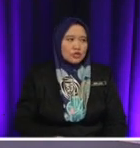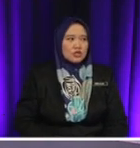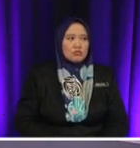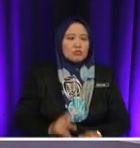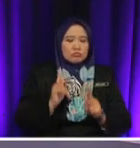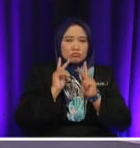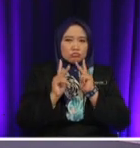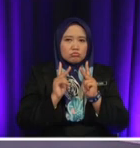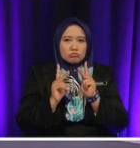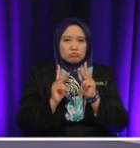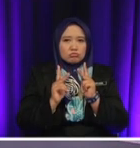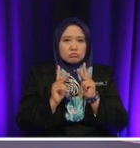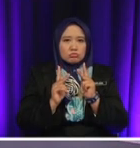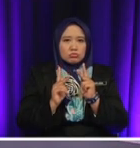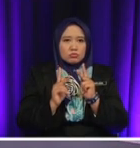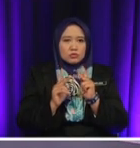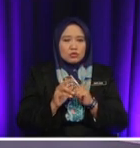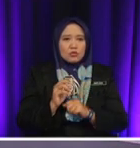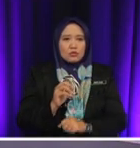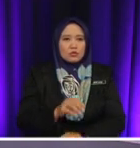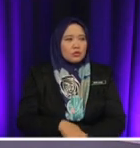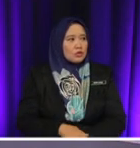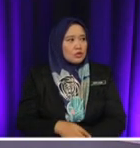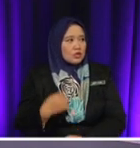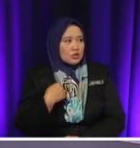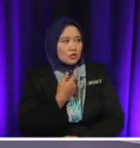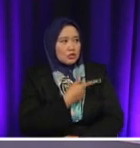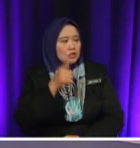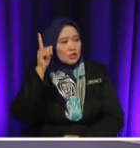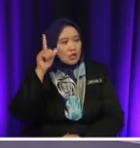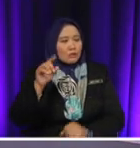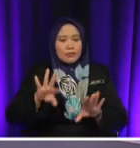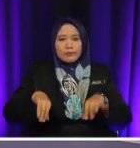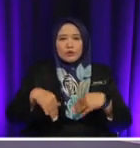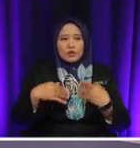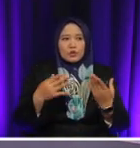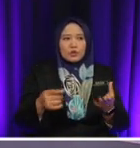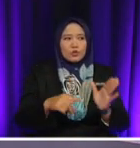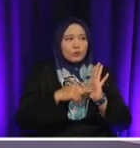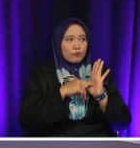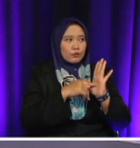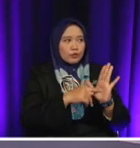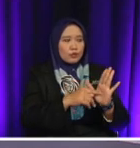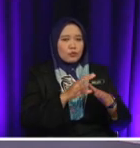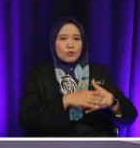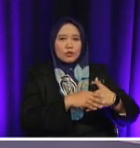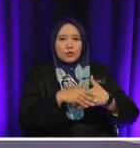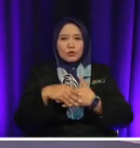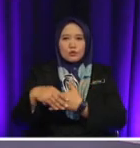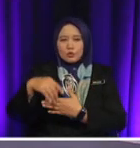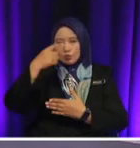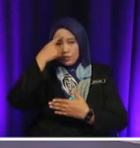ada dia berkait dengan graf Oke Okey so kita tengok Bagaimanakah panduan Apakah panduan bagi untuk menjawab